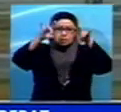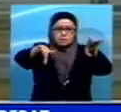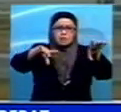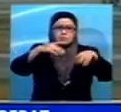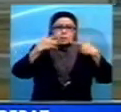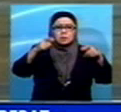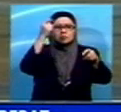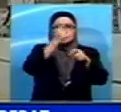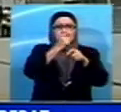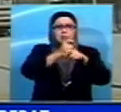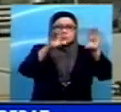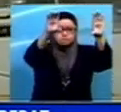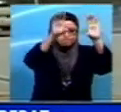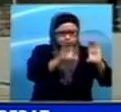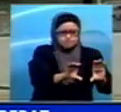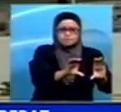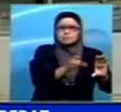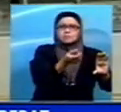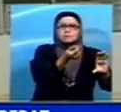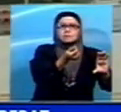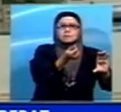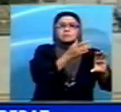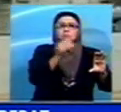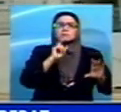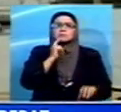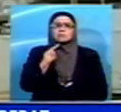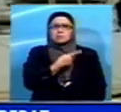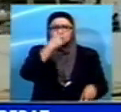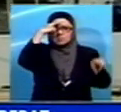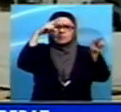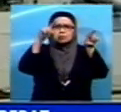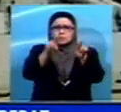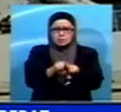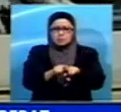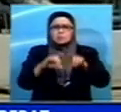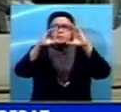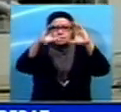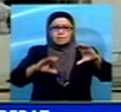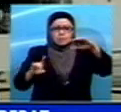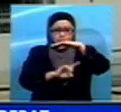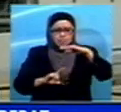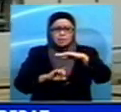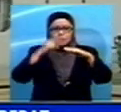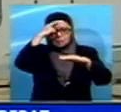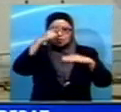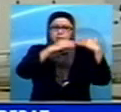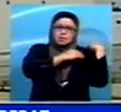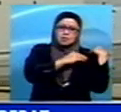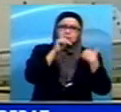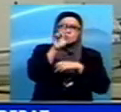ekos dan kita pada dasarnya bertujuan untuk menanggung kos ini bersama kerajaan terus akan